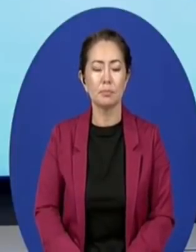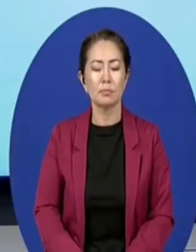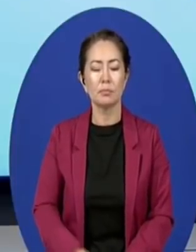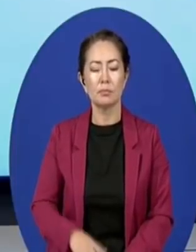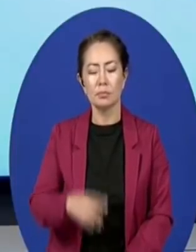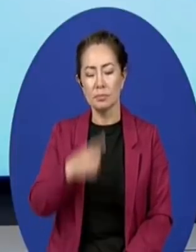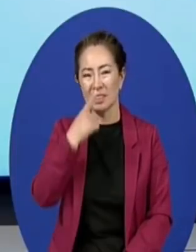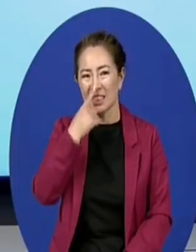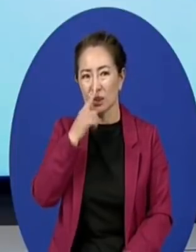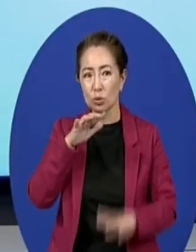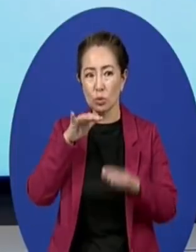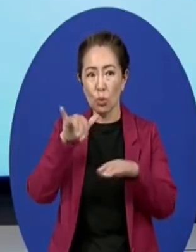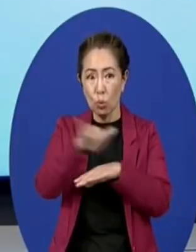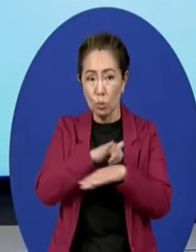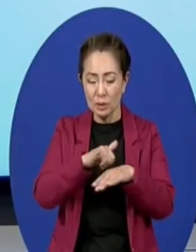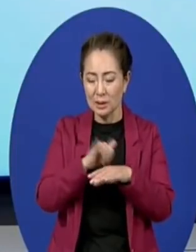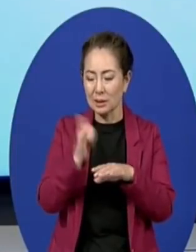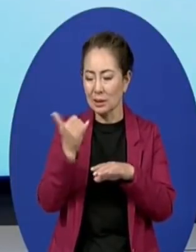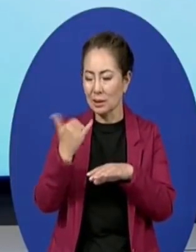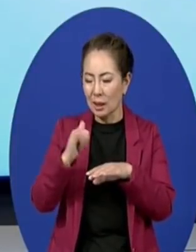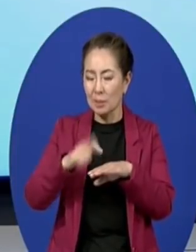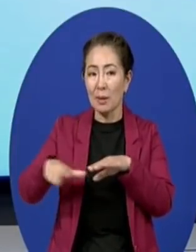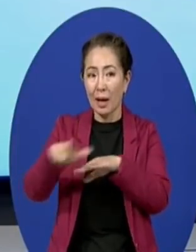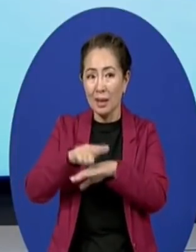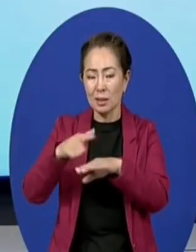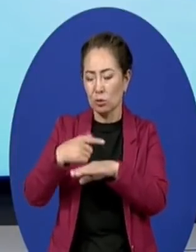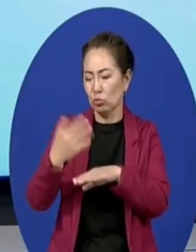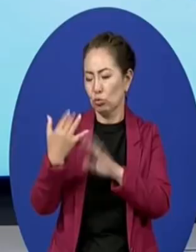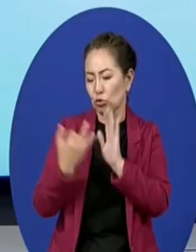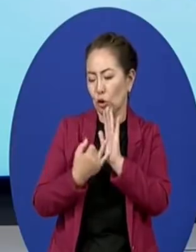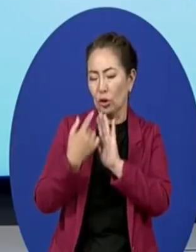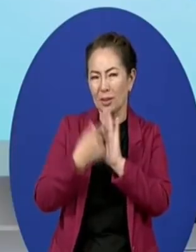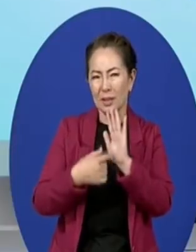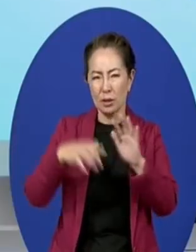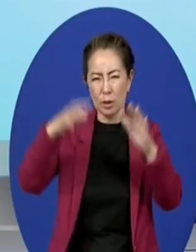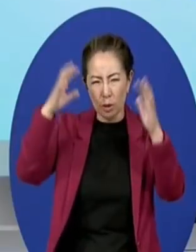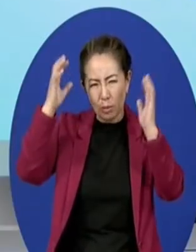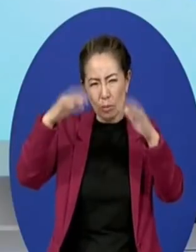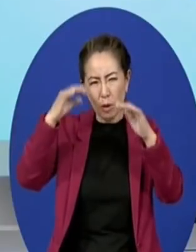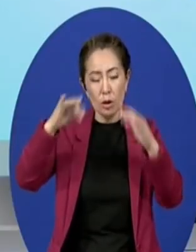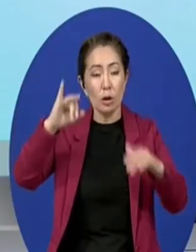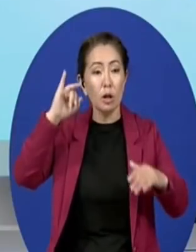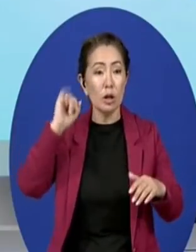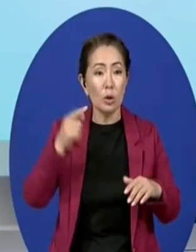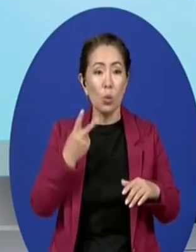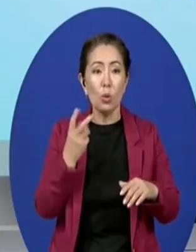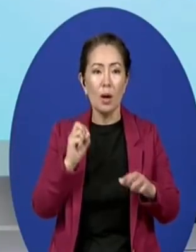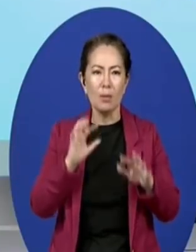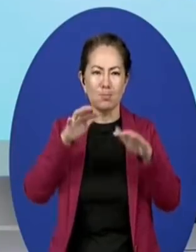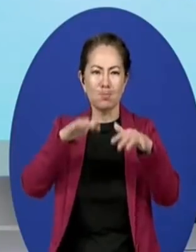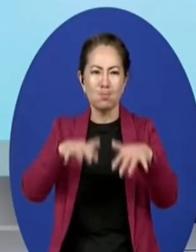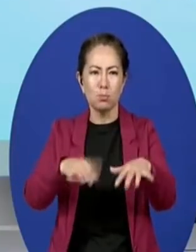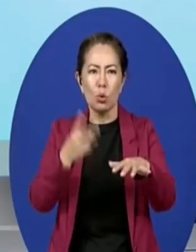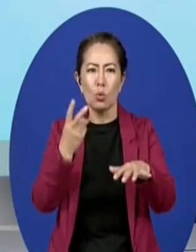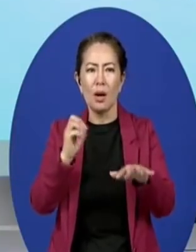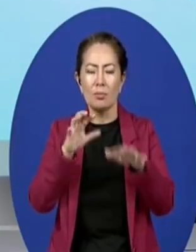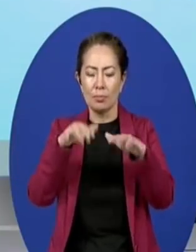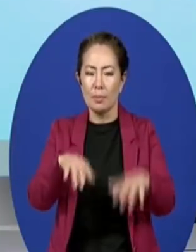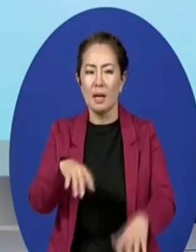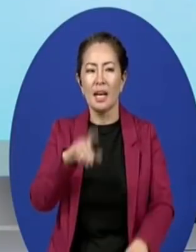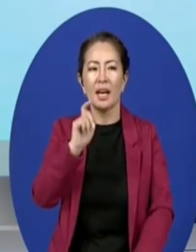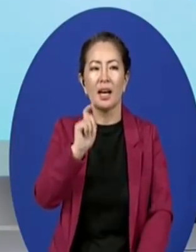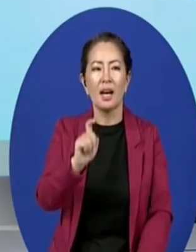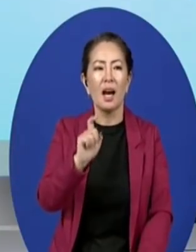Бүгд найрамдах хятад ард улсын зарим бүс нутгаар өнгөрсөн сар тах хэмжээний усрахаг бороо орж үер усны гамшиг тохиолсон. Хэннаан мужидл